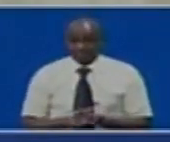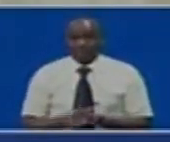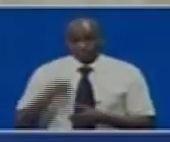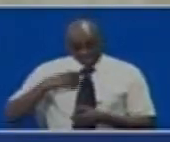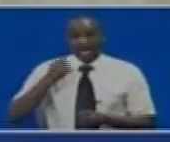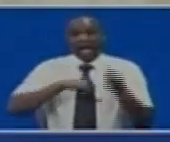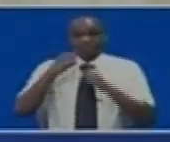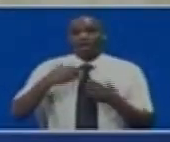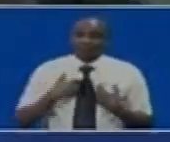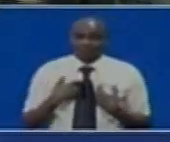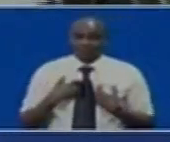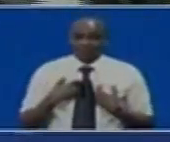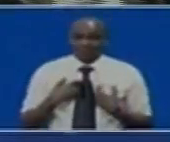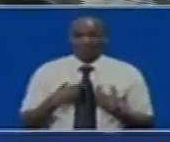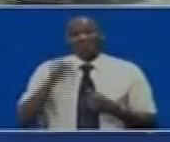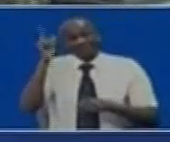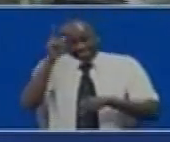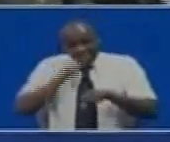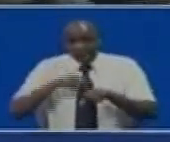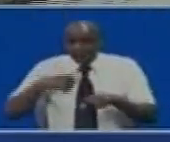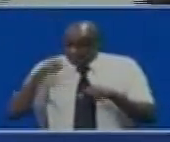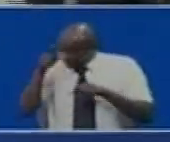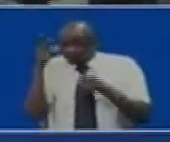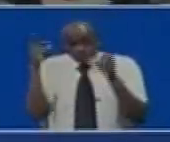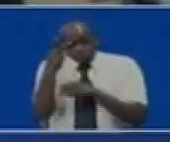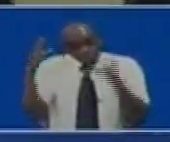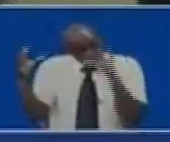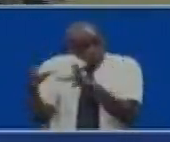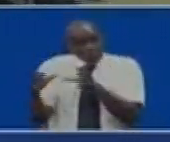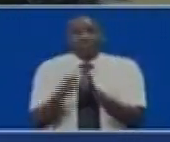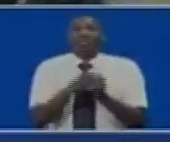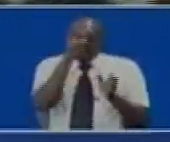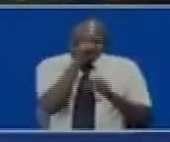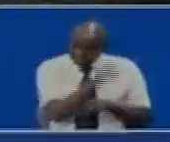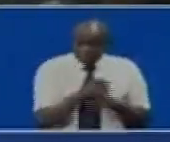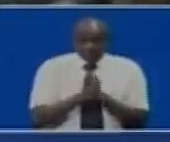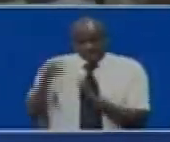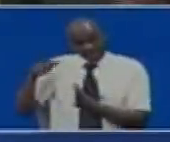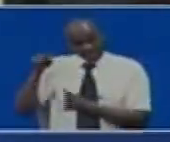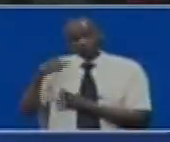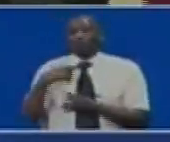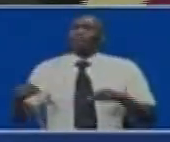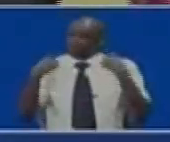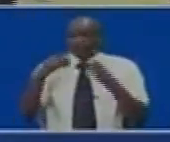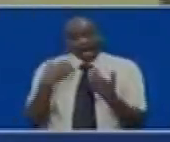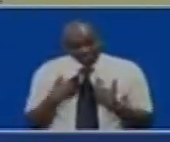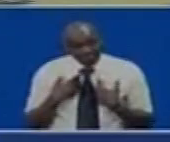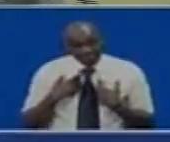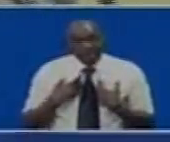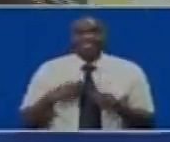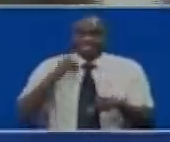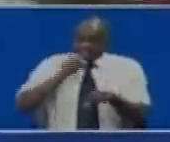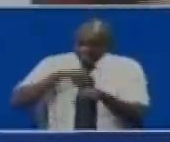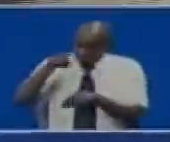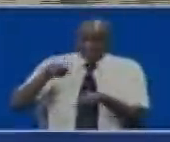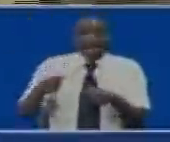tutachukua hatua. Si mara ya kwanza kwa wafuasi wa pande zote mbili, gavana Joho na mbunge Ezra Nawiti, kukabiliana. Sherehe za mashujaa